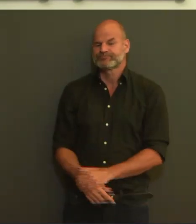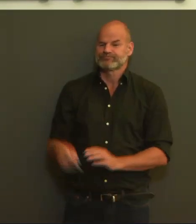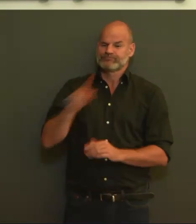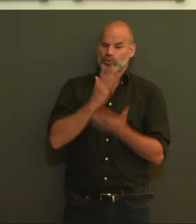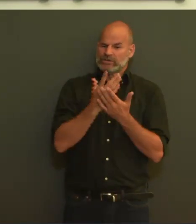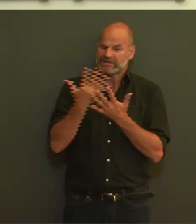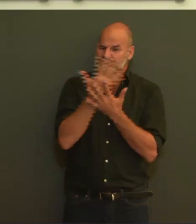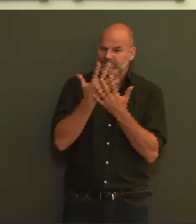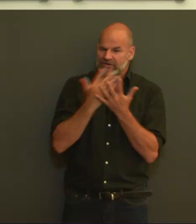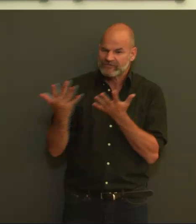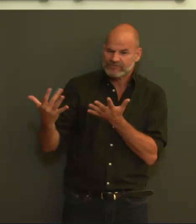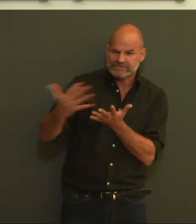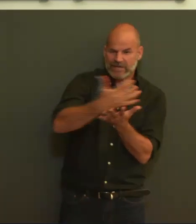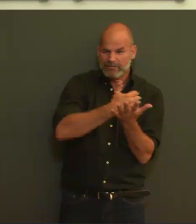juni.